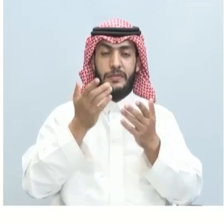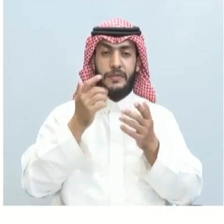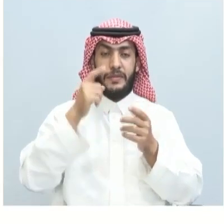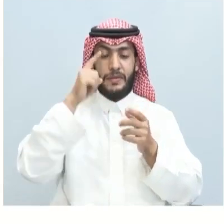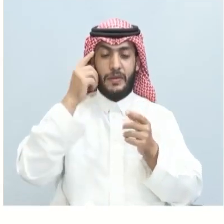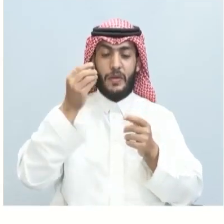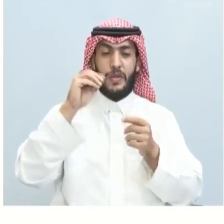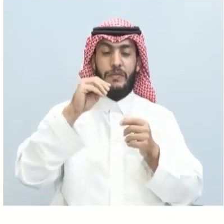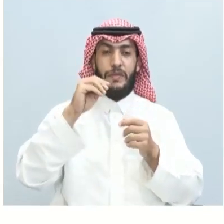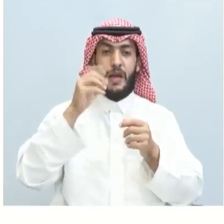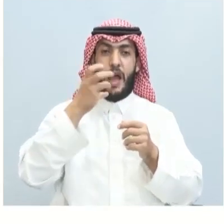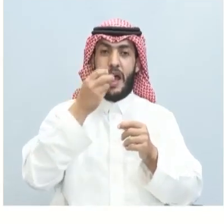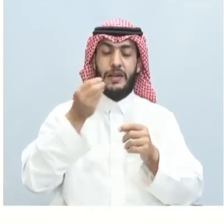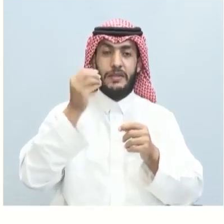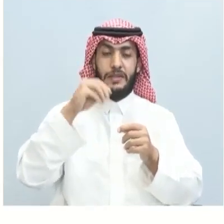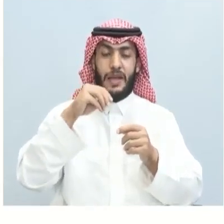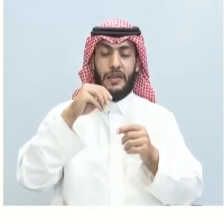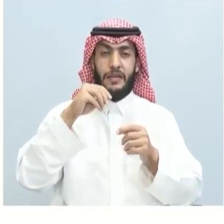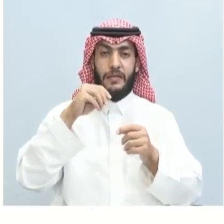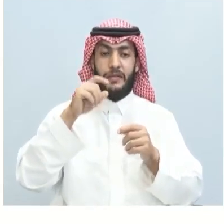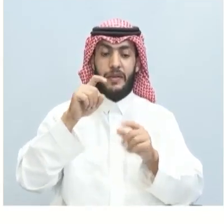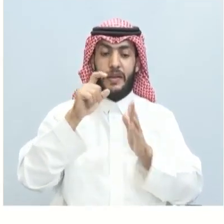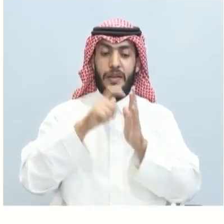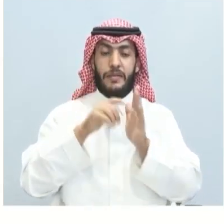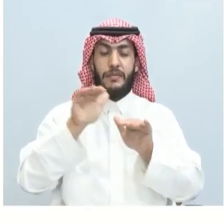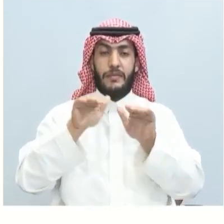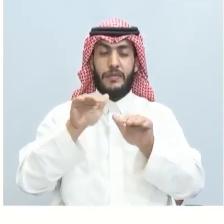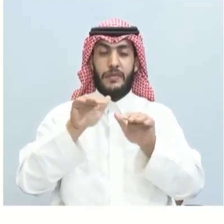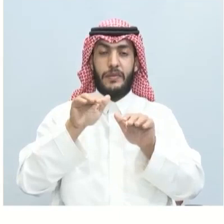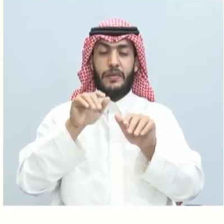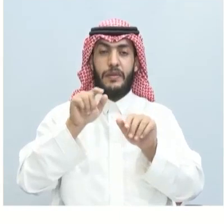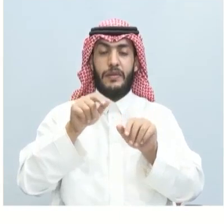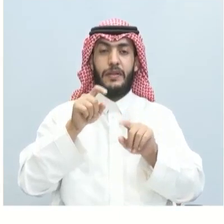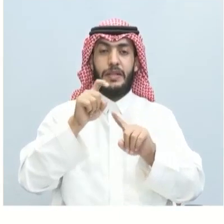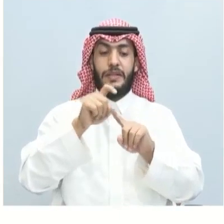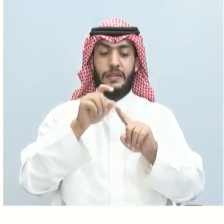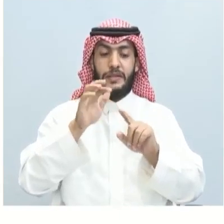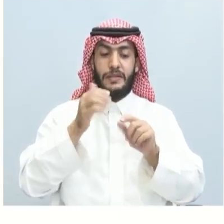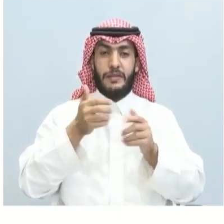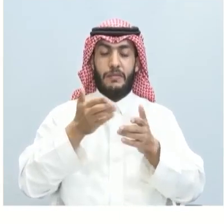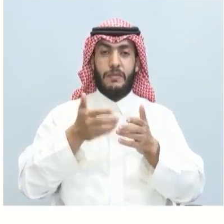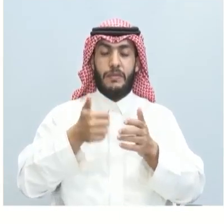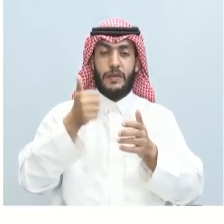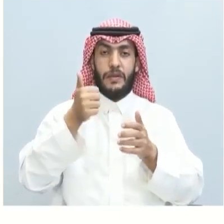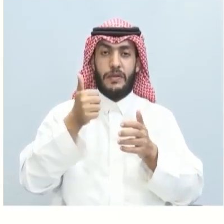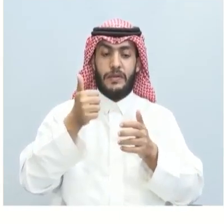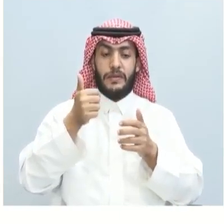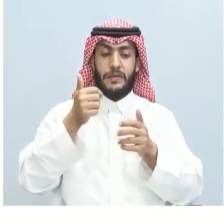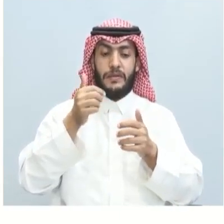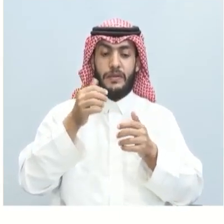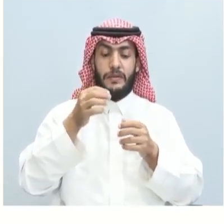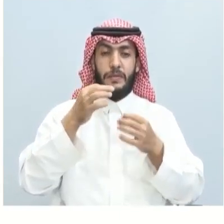اضيفت كميه من الحراره الى نظام متزن فان الاتجاه فان الاتزان يتجه نحو الاتجاه